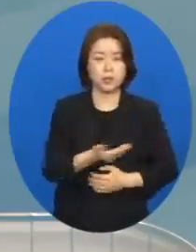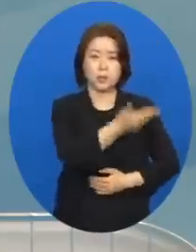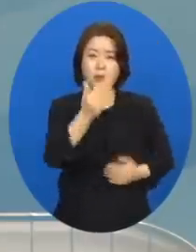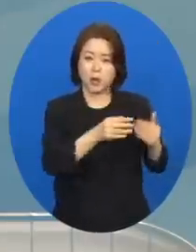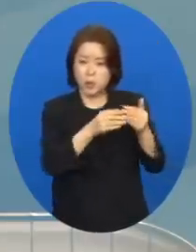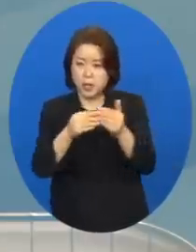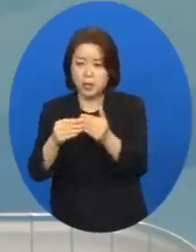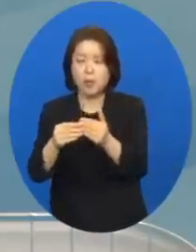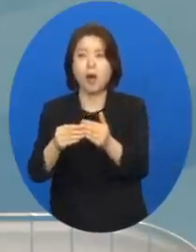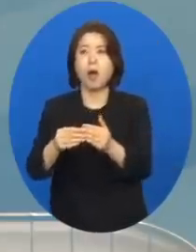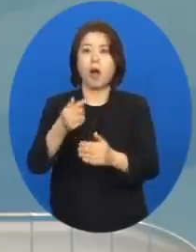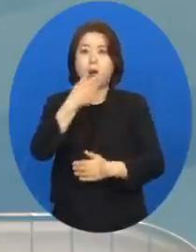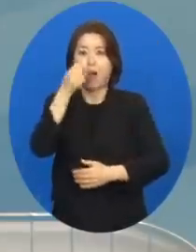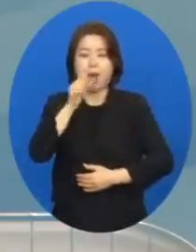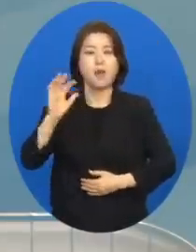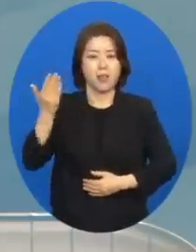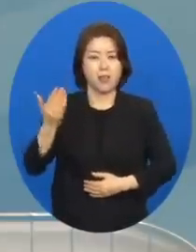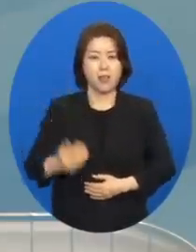걸 알게 됩니다.